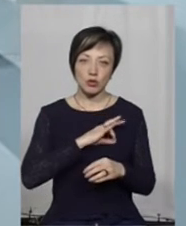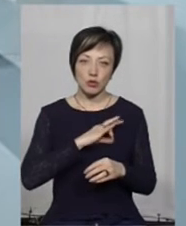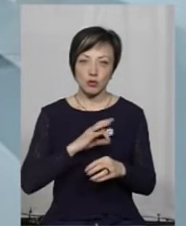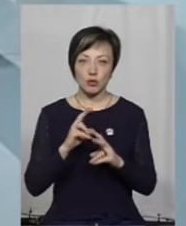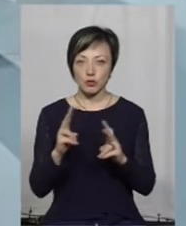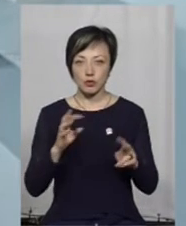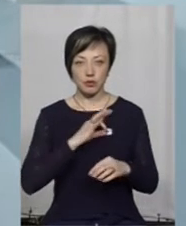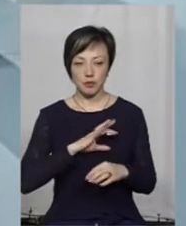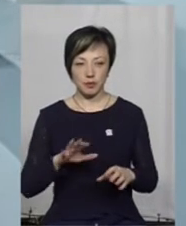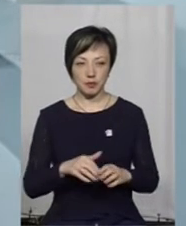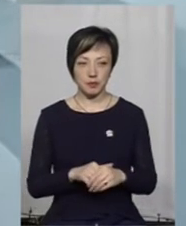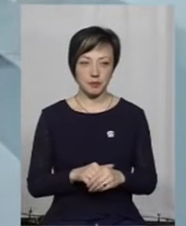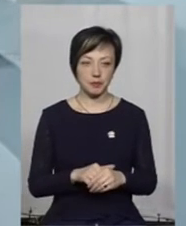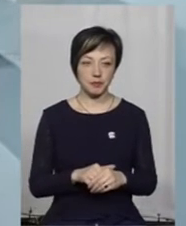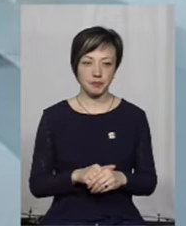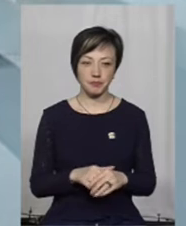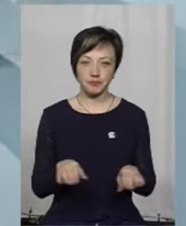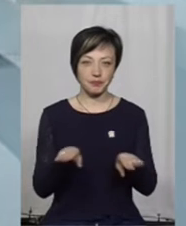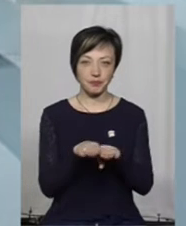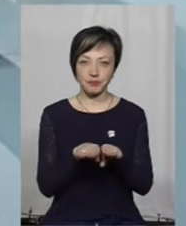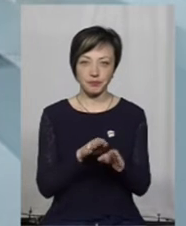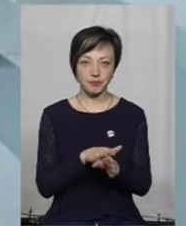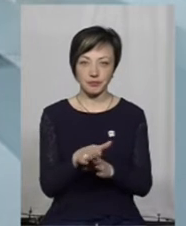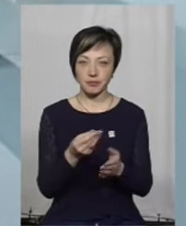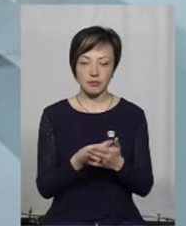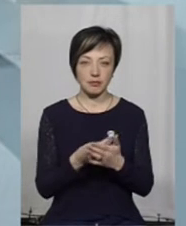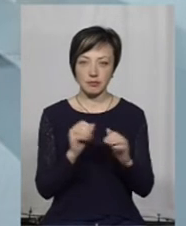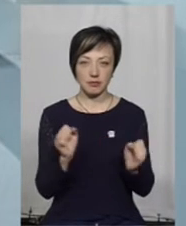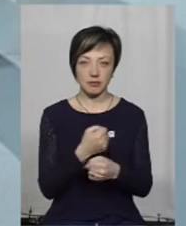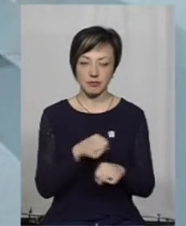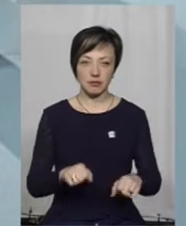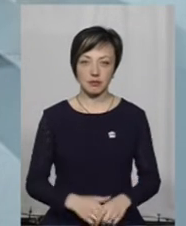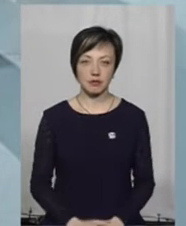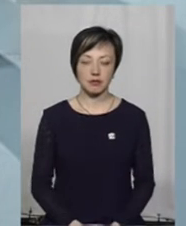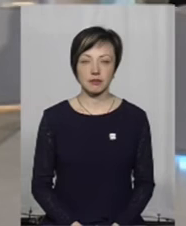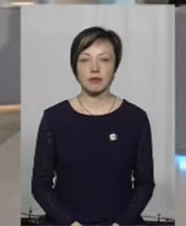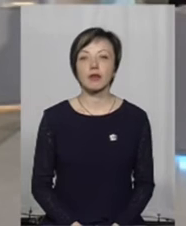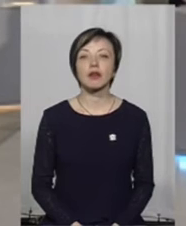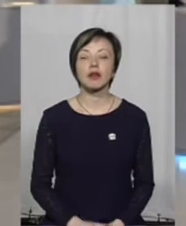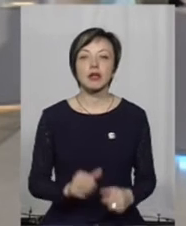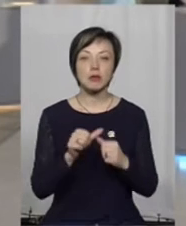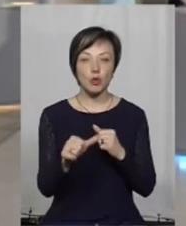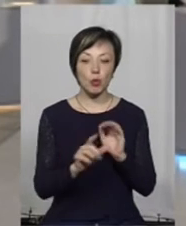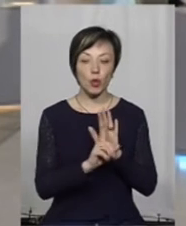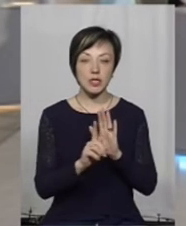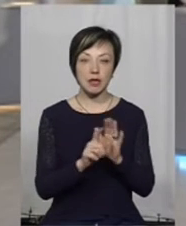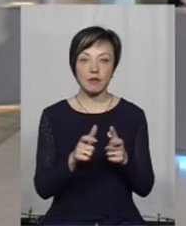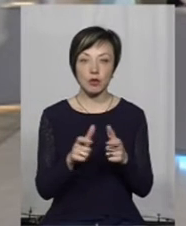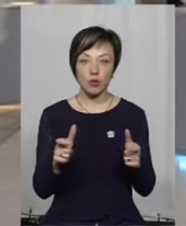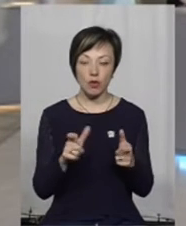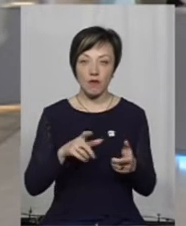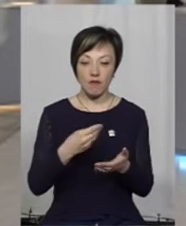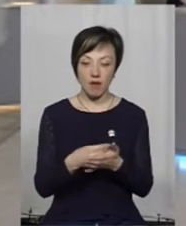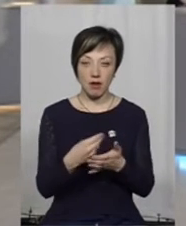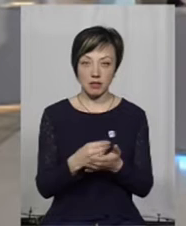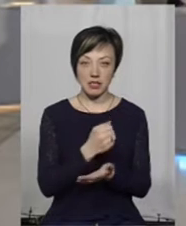користується проїзним квитком, хто не користується. Тобто, співставити повністю суму, ну, нереально. Крім того, проїзний квиток, який за вартість